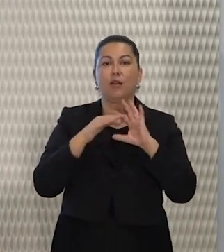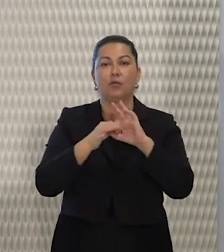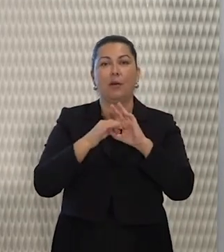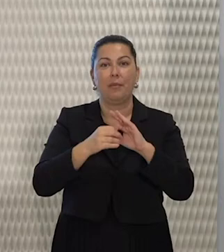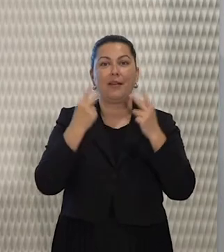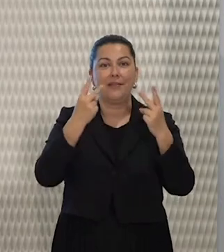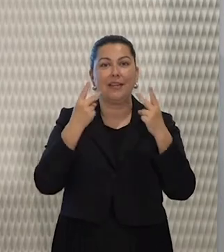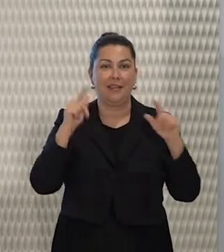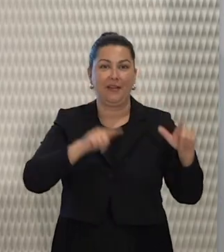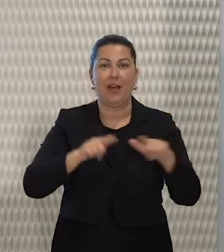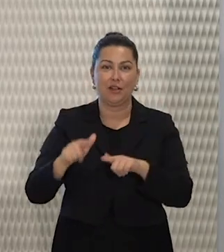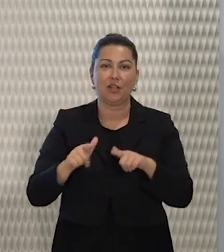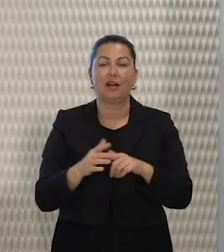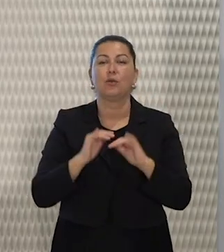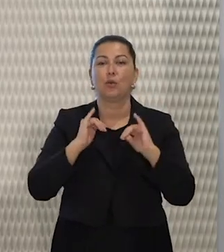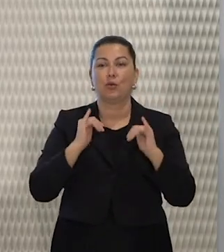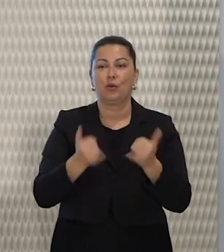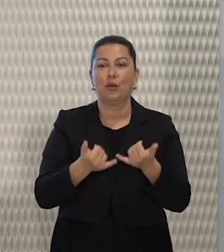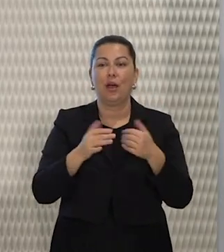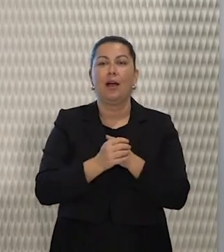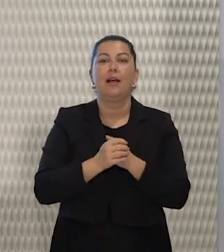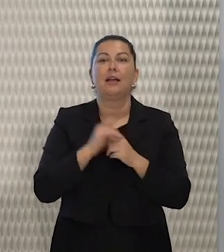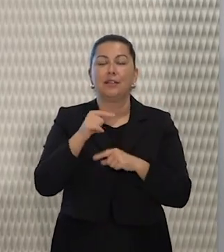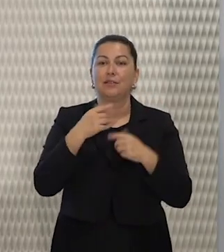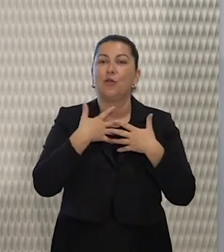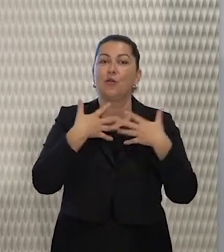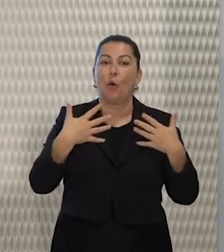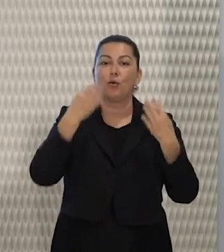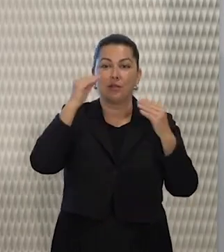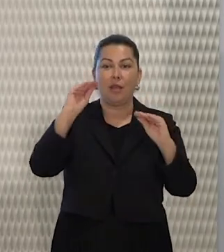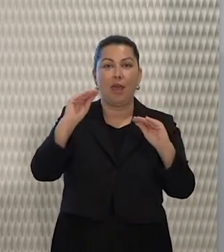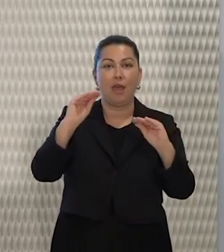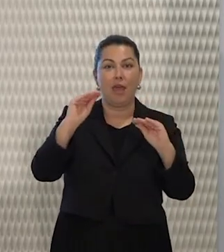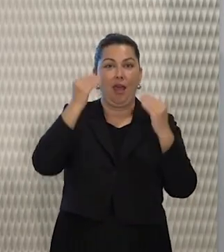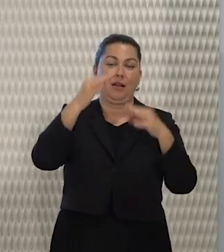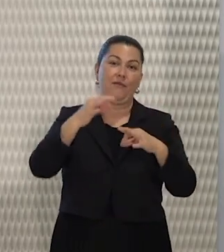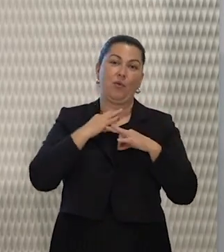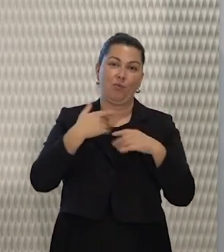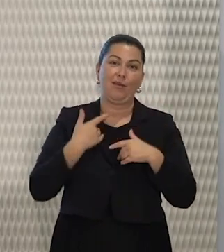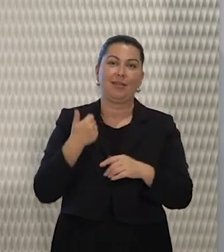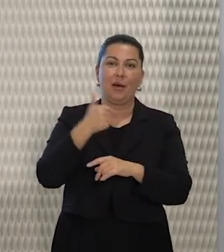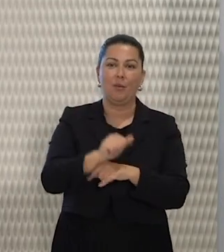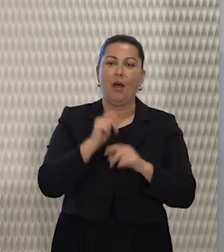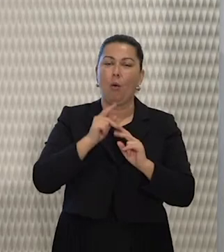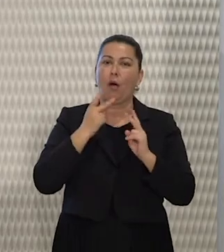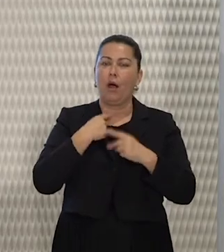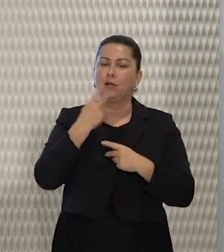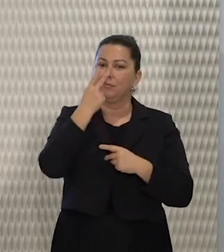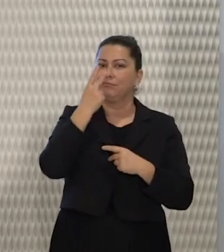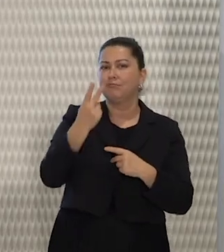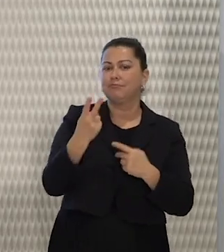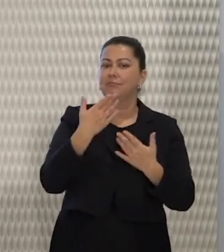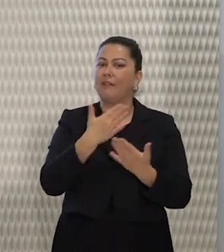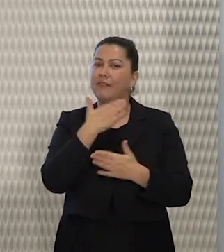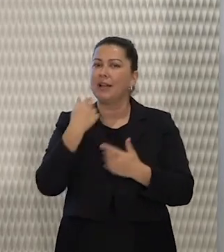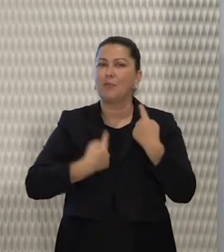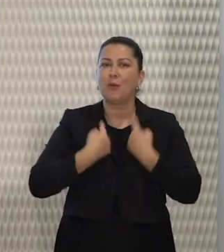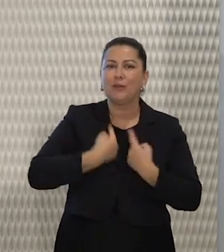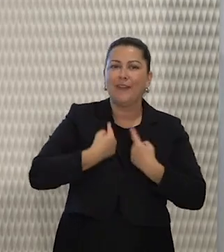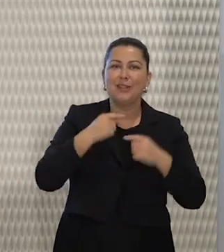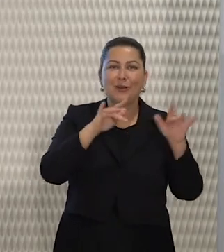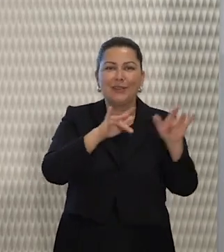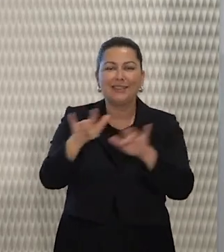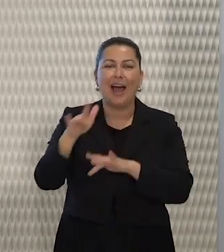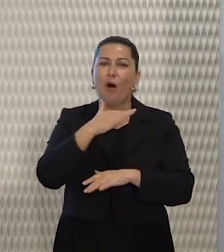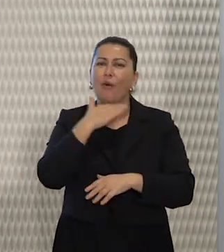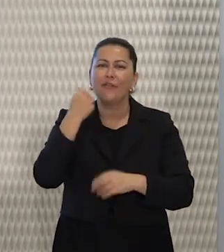wichtigen Veranstaltung. Es ist eine große Ehre, hier dabei zu sein und vor allem zu sehen, mit welcher Motivation und auch mit